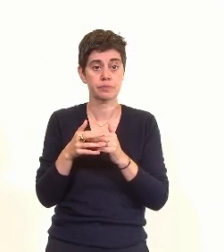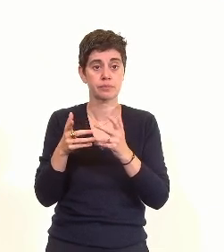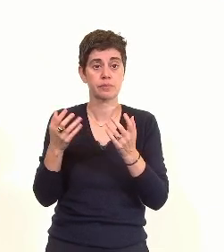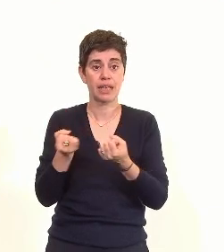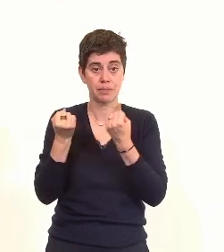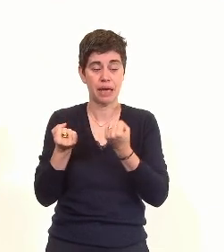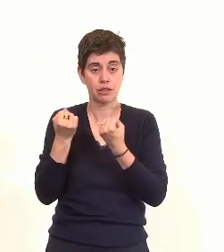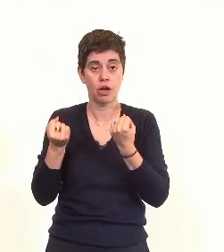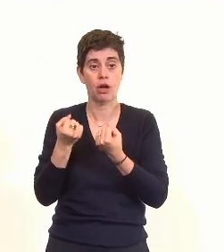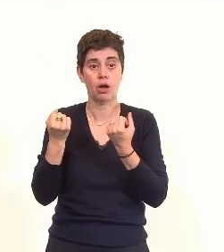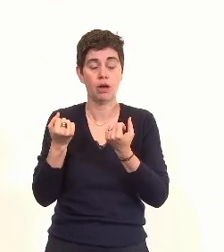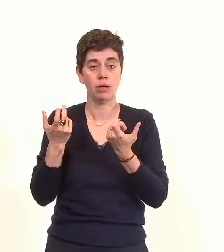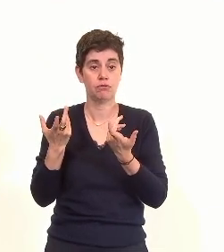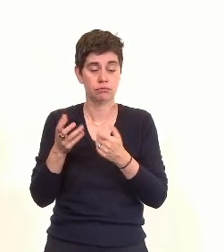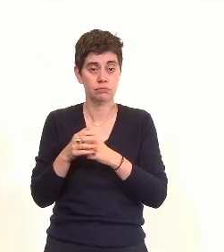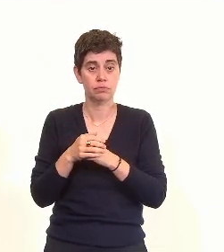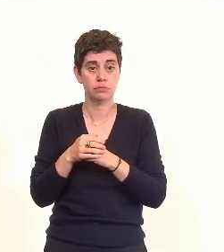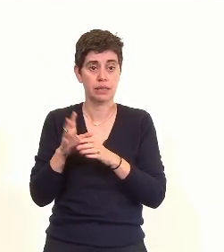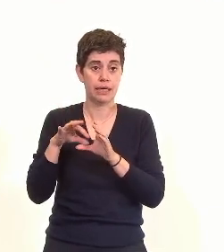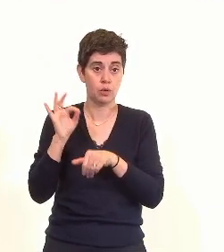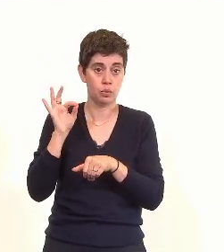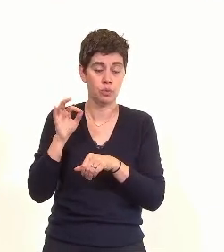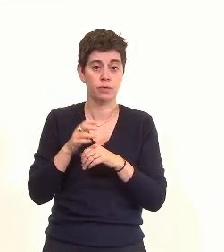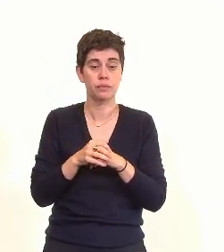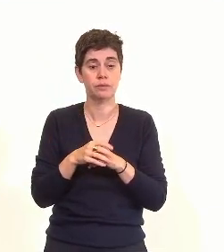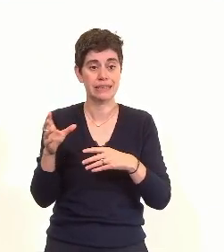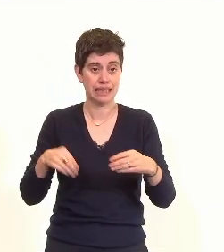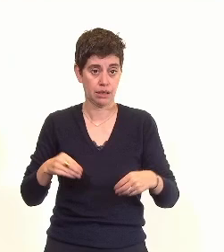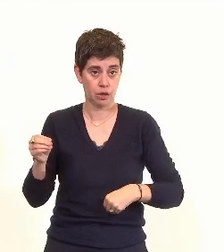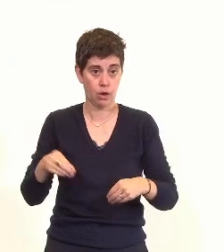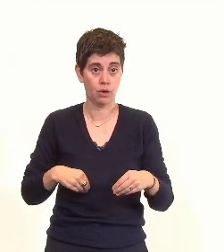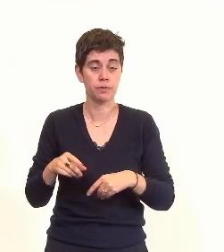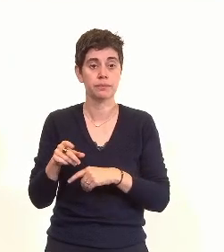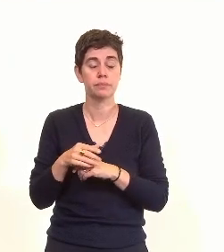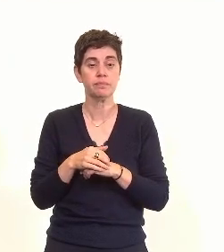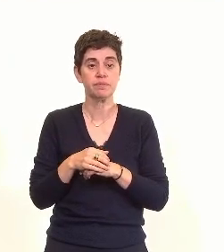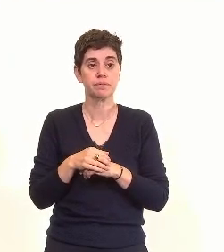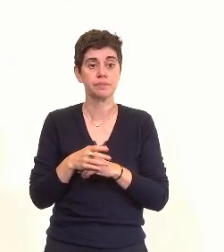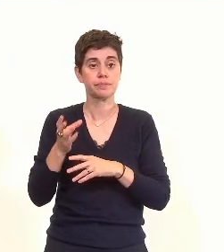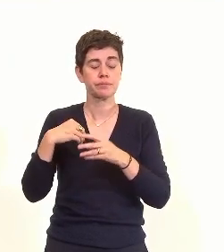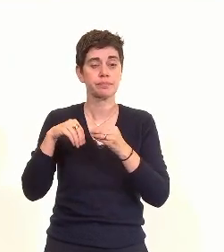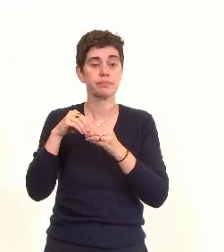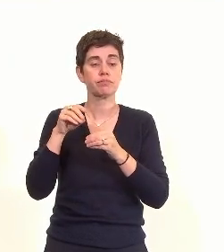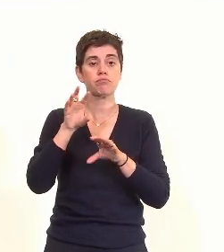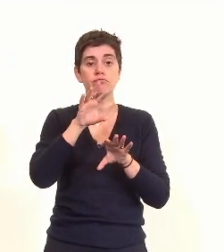animateurs ou animatrices, les élus, les directeurs, et on a aussi invité